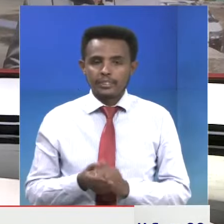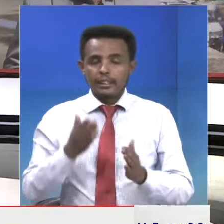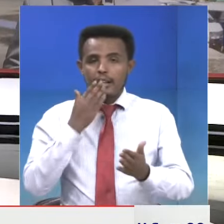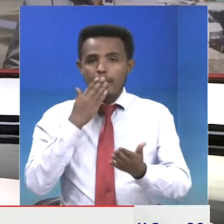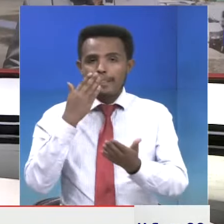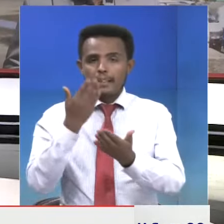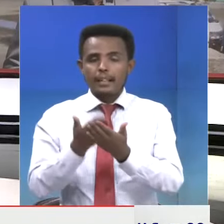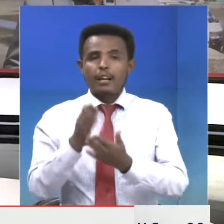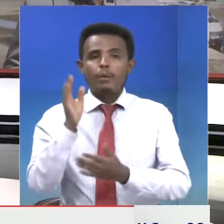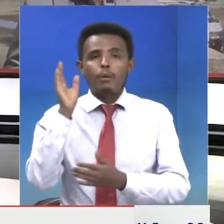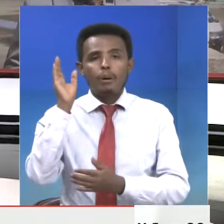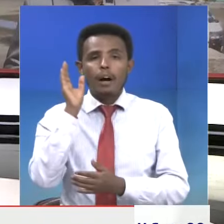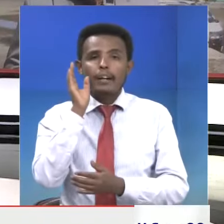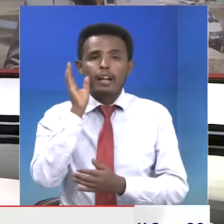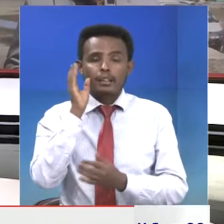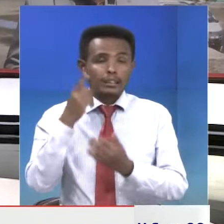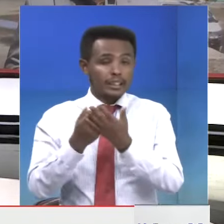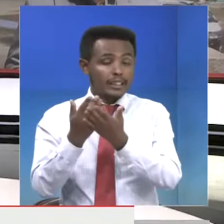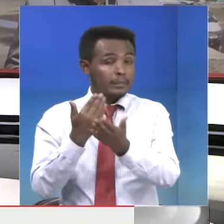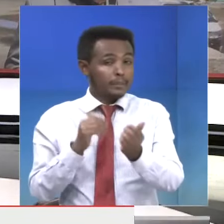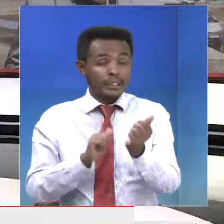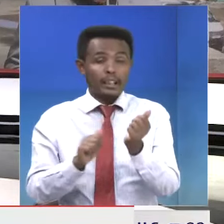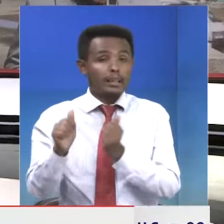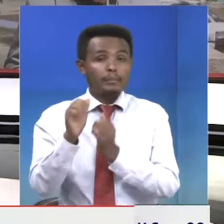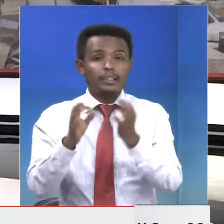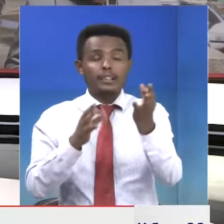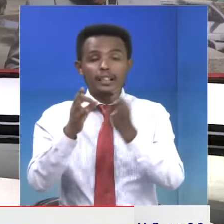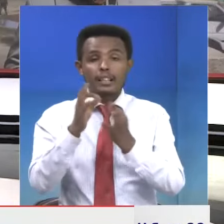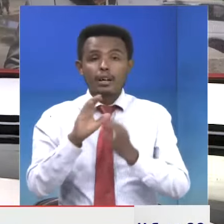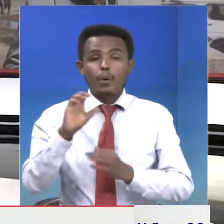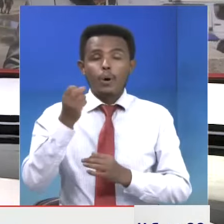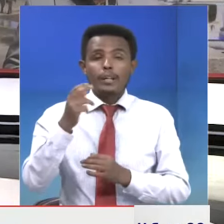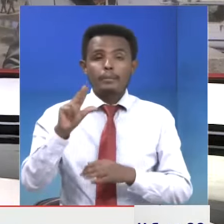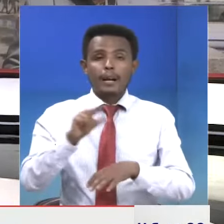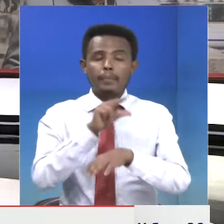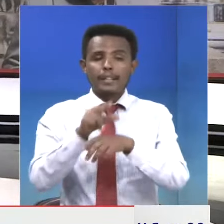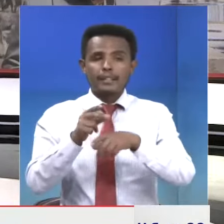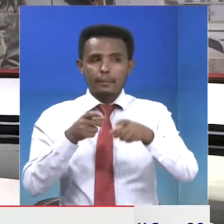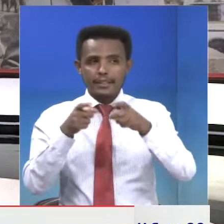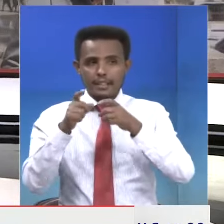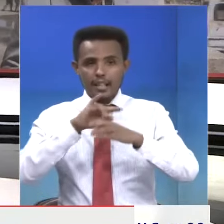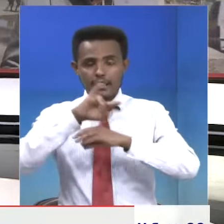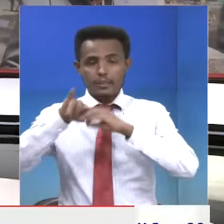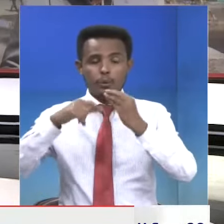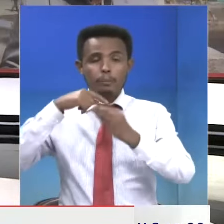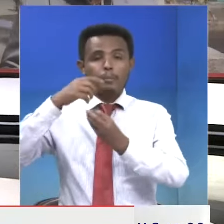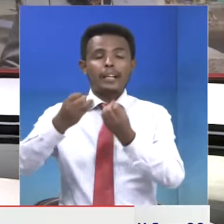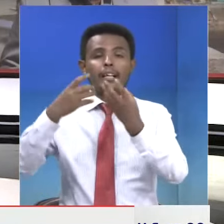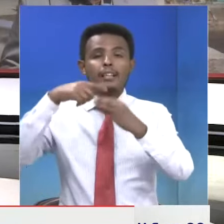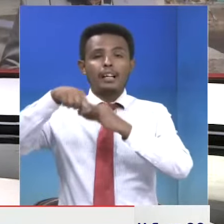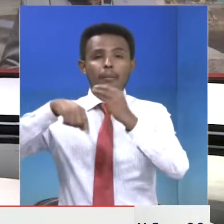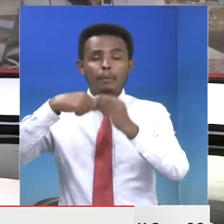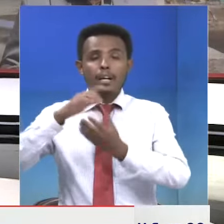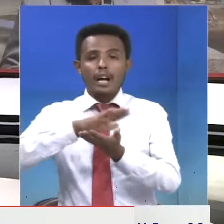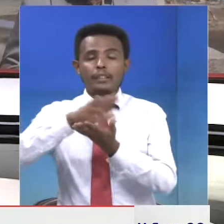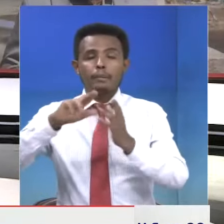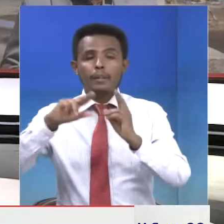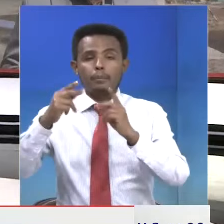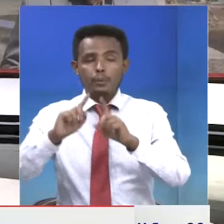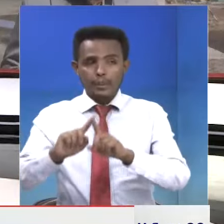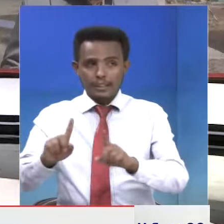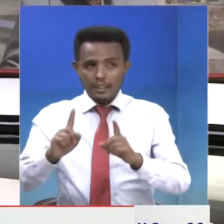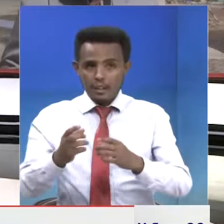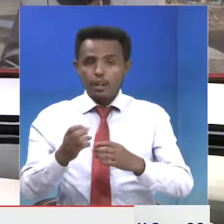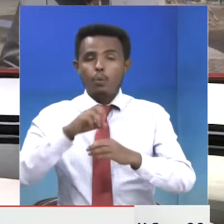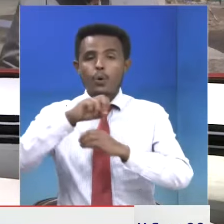አመሰግናለሁ ሃና። እንግዲህ አንቺም ቀደም ሲል እንደገለጽሽው በዋግኽምራ ብሔረሰብ አስተዳደር ዞን በርካታ አካባቢዎች አሸባሪ ቡድኑ በተለይም